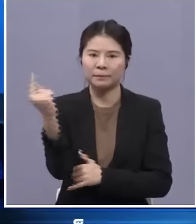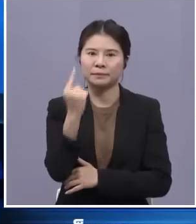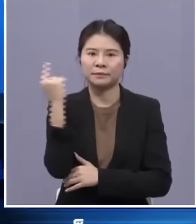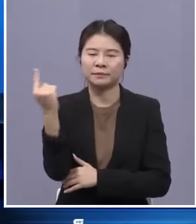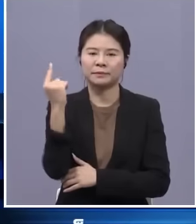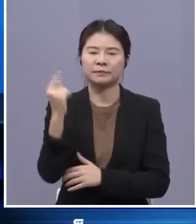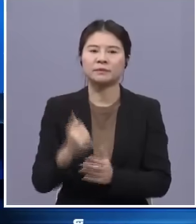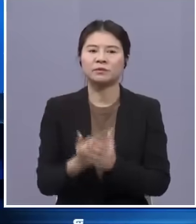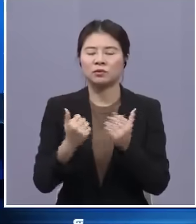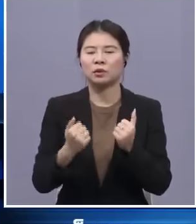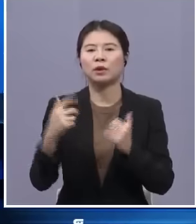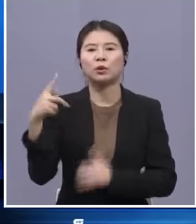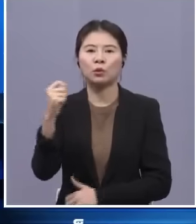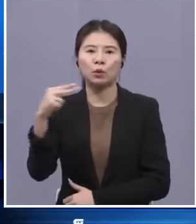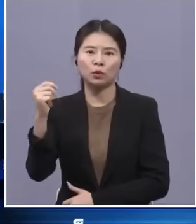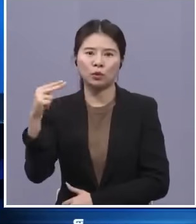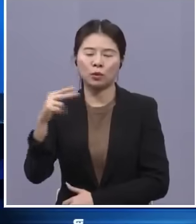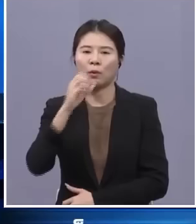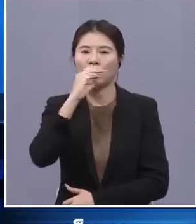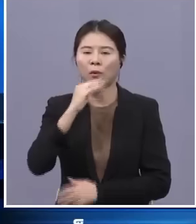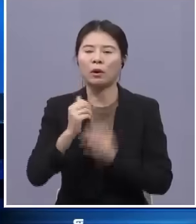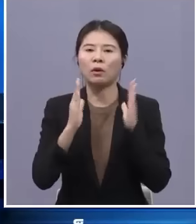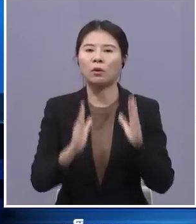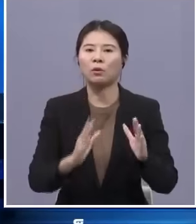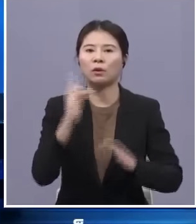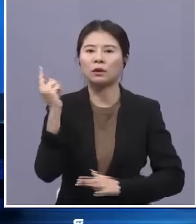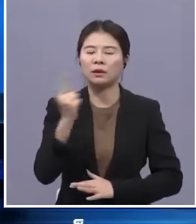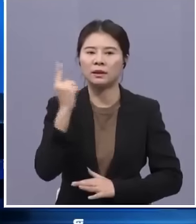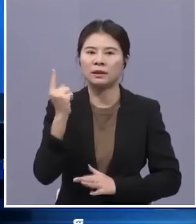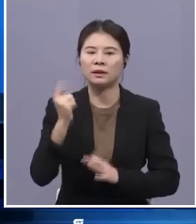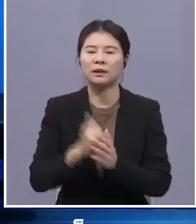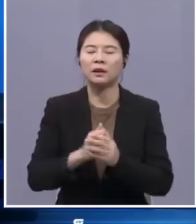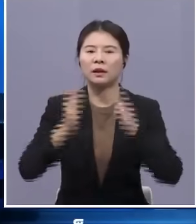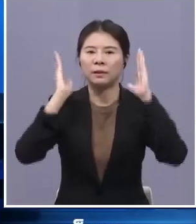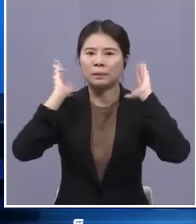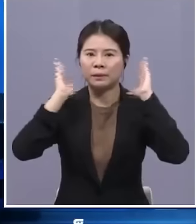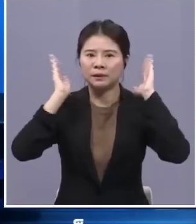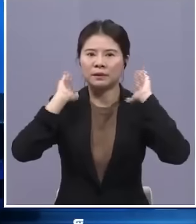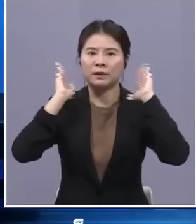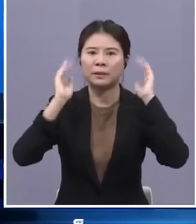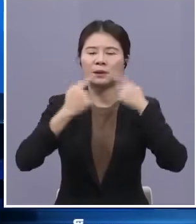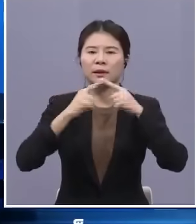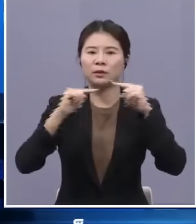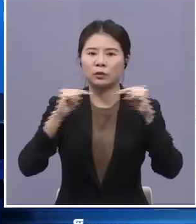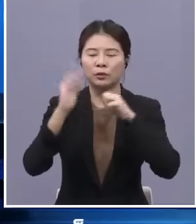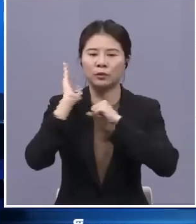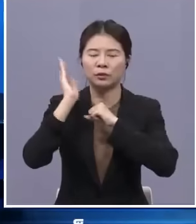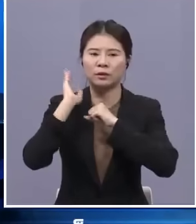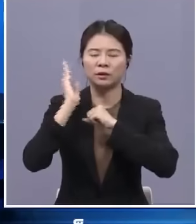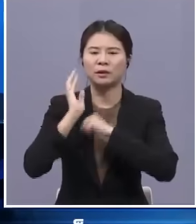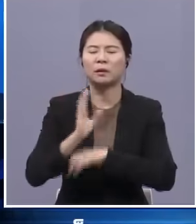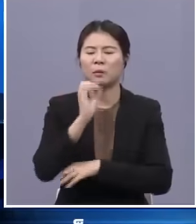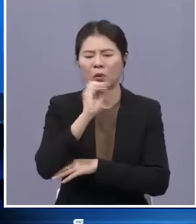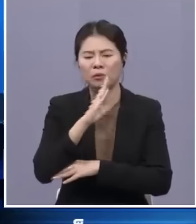ไปกับทางฝั่งของททบอกว่าให้นักท่องเที่ยวอารมณ์ประมาณว่าให้ตำรวจจีนมาช่วยประชาสัมพันธ์ให้แต่ในมุมของโฆษกรัฐบาลบอกว่าไม่ใช่ใช่